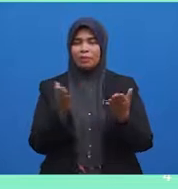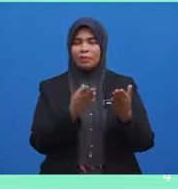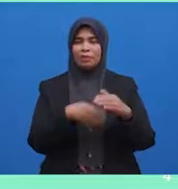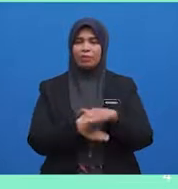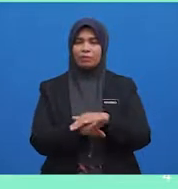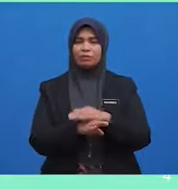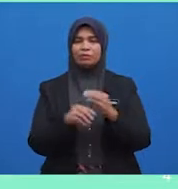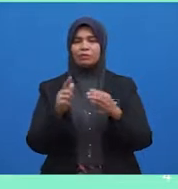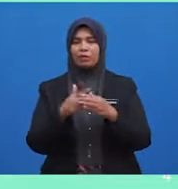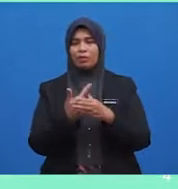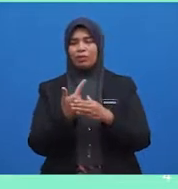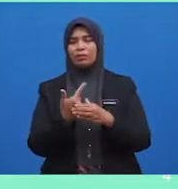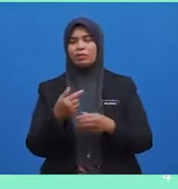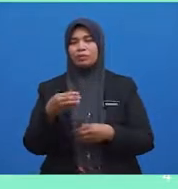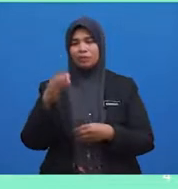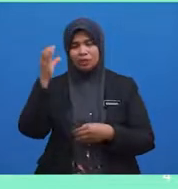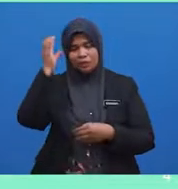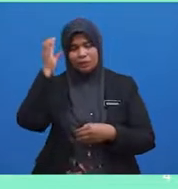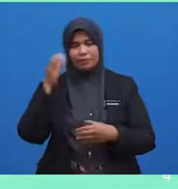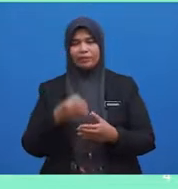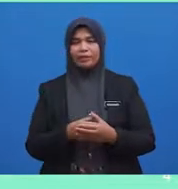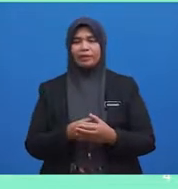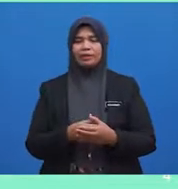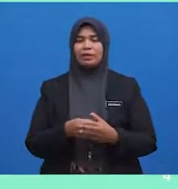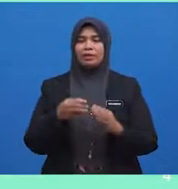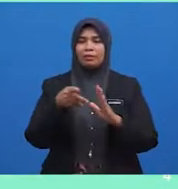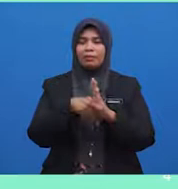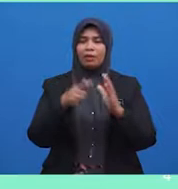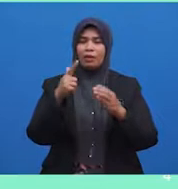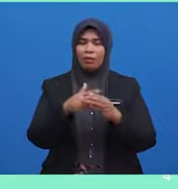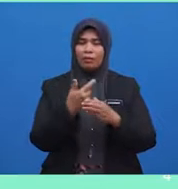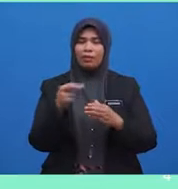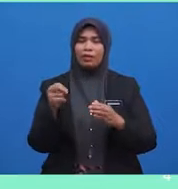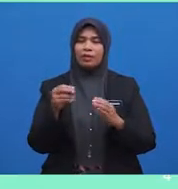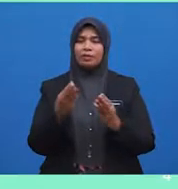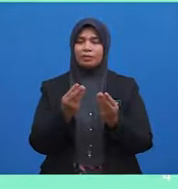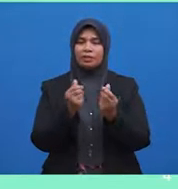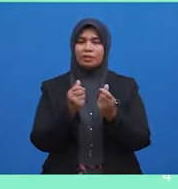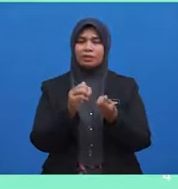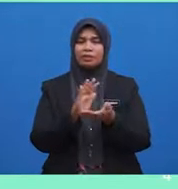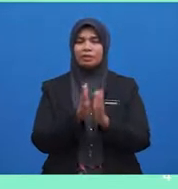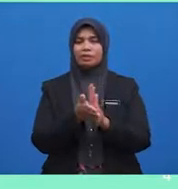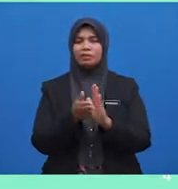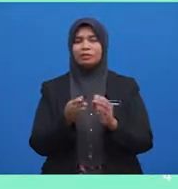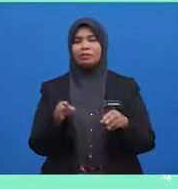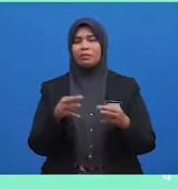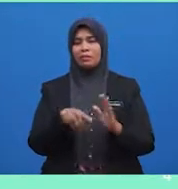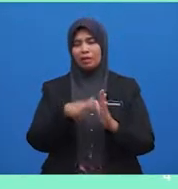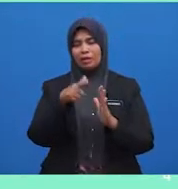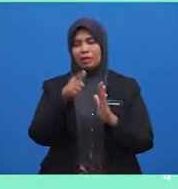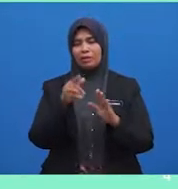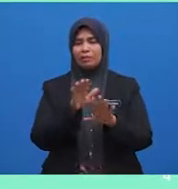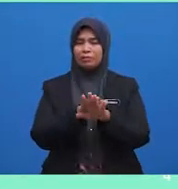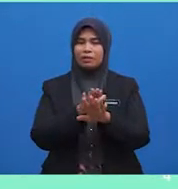membawa masuk pelombong Cina. Perlombongan biji timah menjadi semakin pesat dengan pelibatan orang